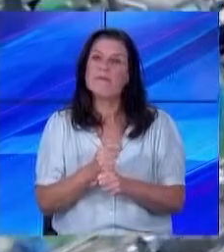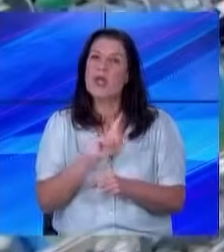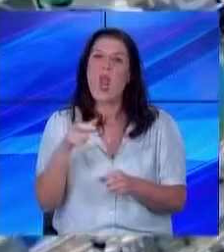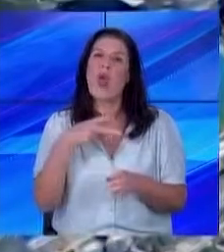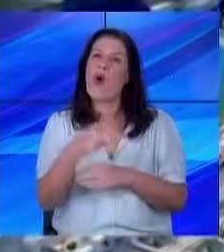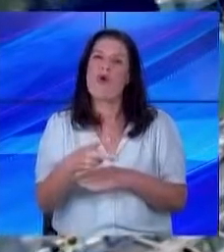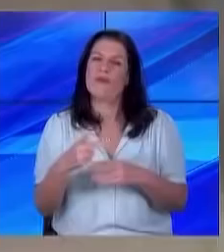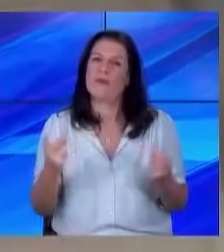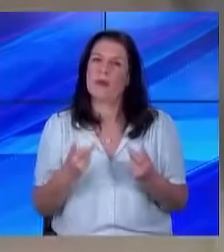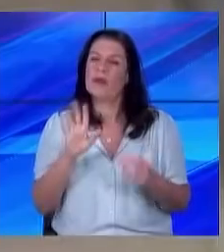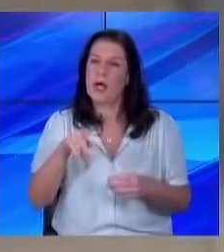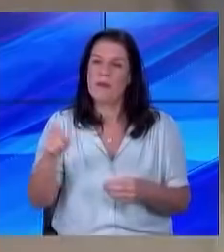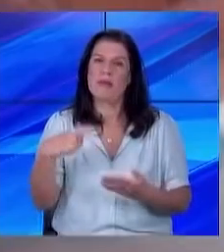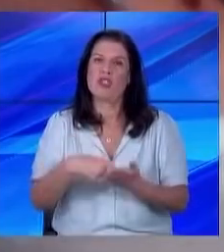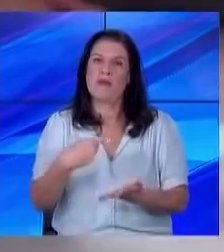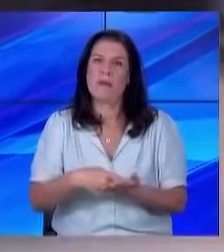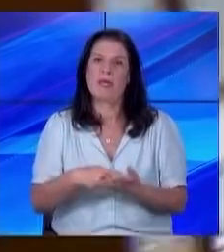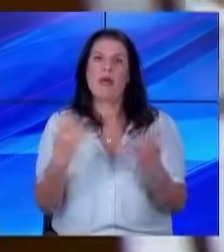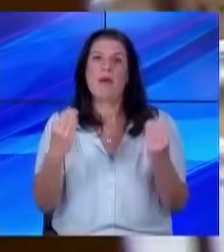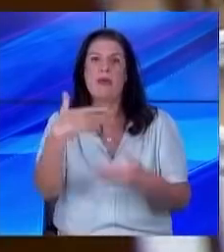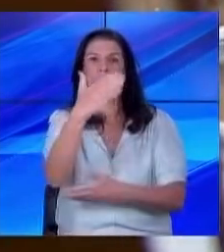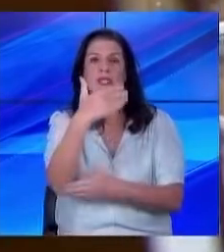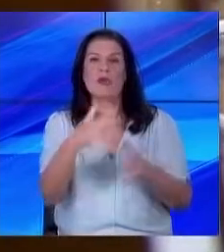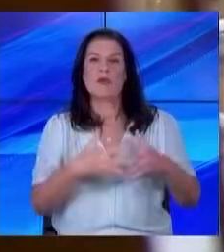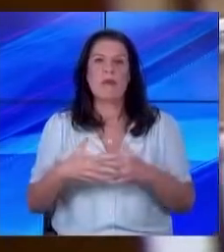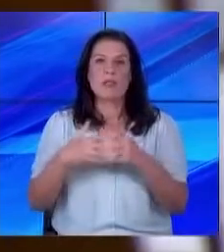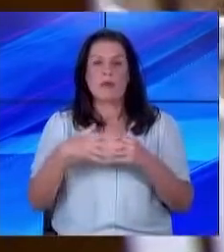מחיר. מדינות רבות בארצות הברית כבר הודיעו על